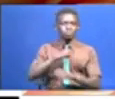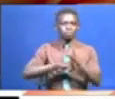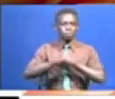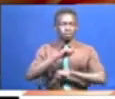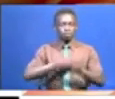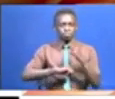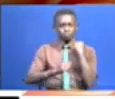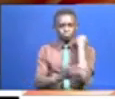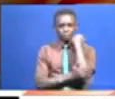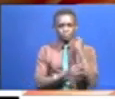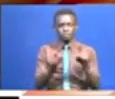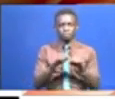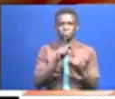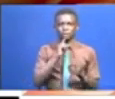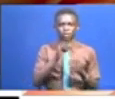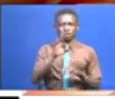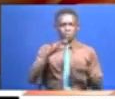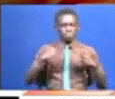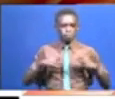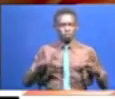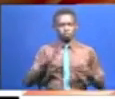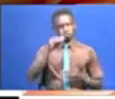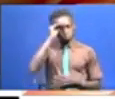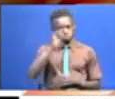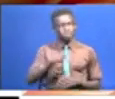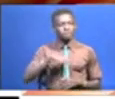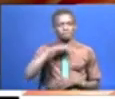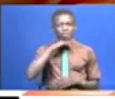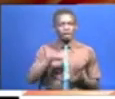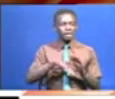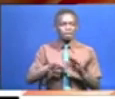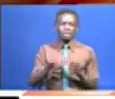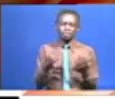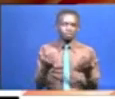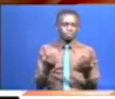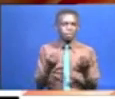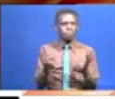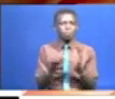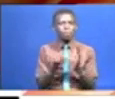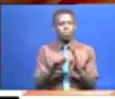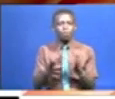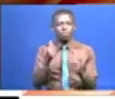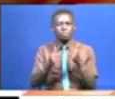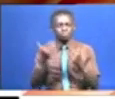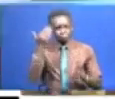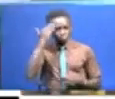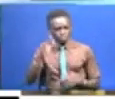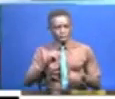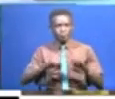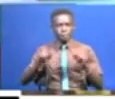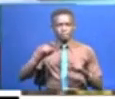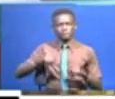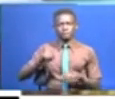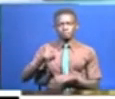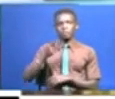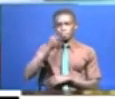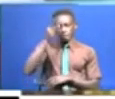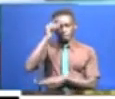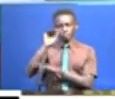wamedaiwa kufariki katika hali tatanishi, swala ambalo wazazi hao wanataka lichunguzwe na maafisa husika.